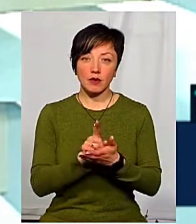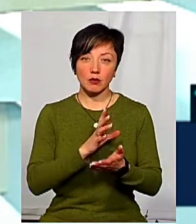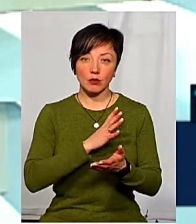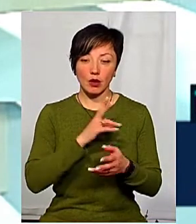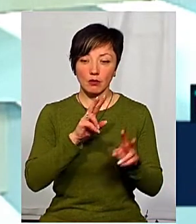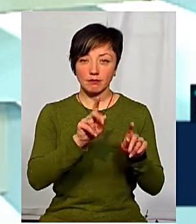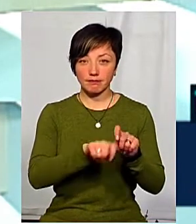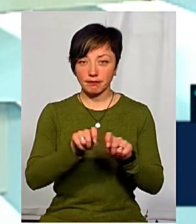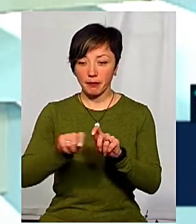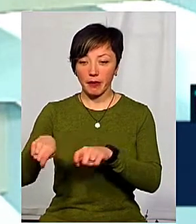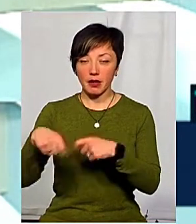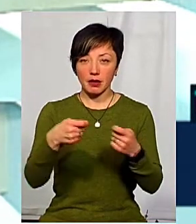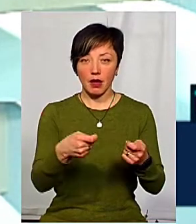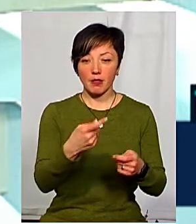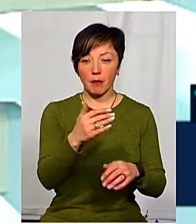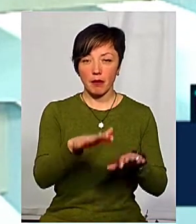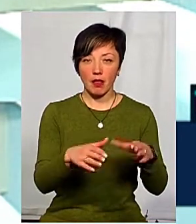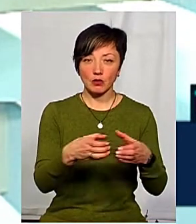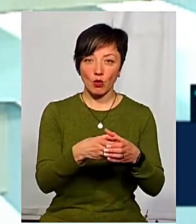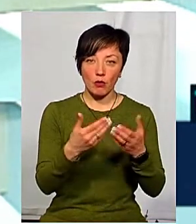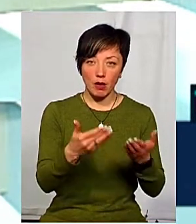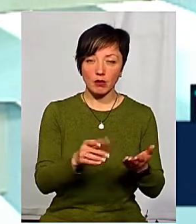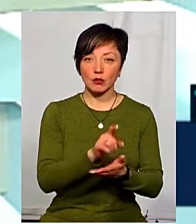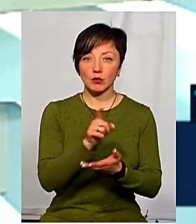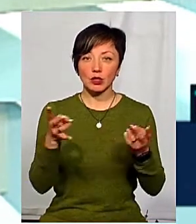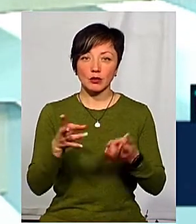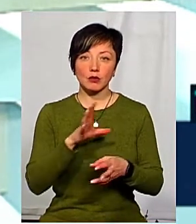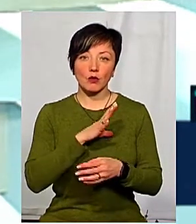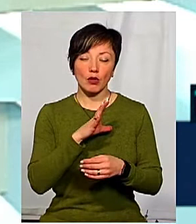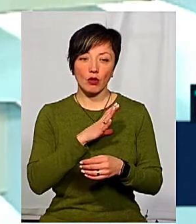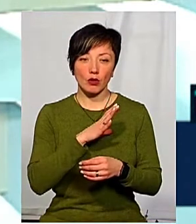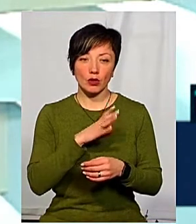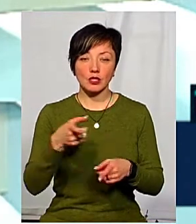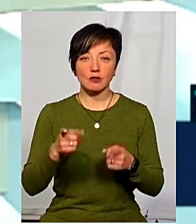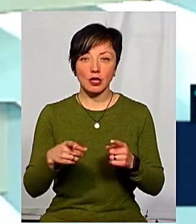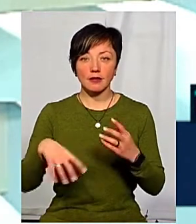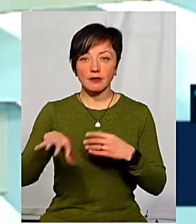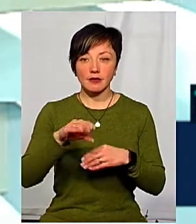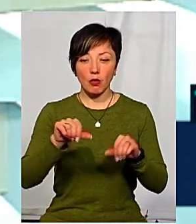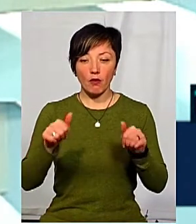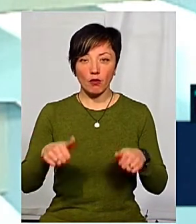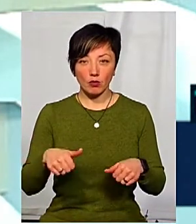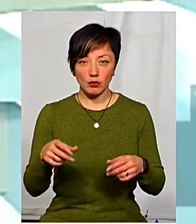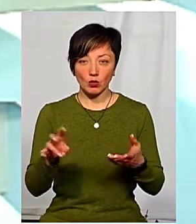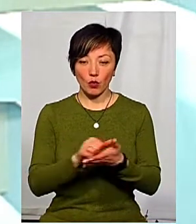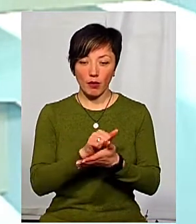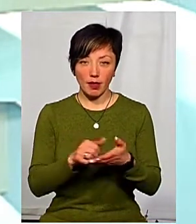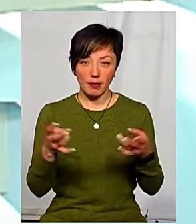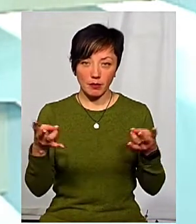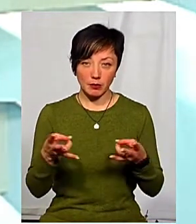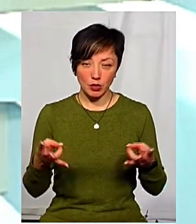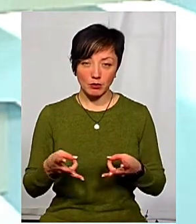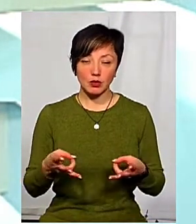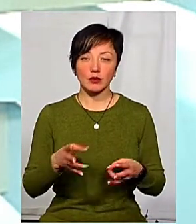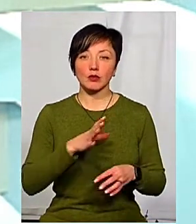його передати на баланс громади, його потрібно було, звичайно, всім, оформити всіма відповідними